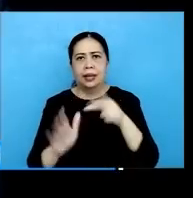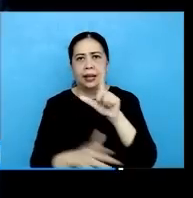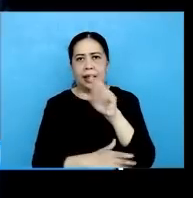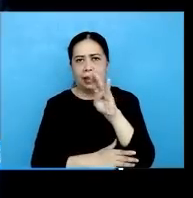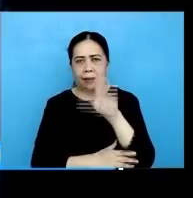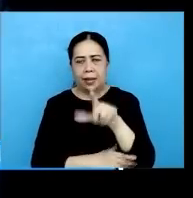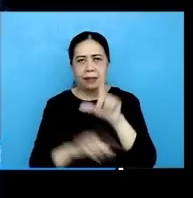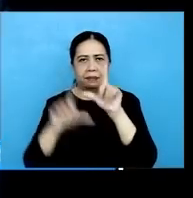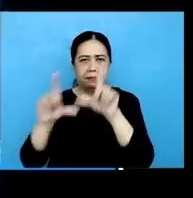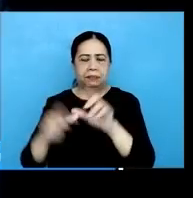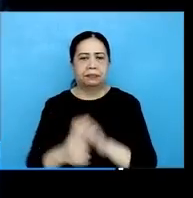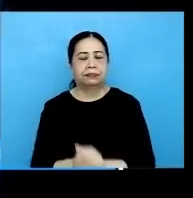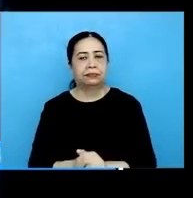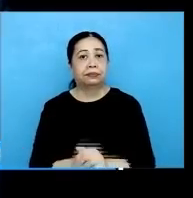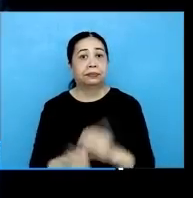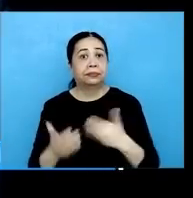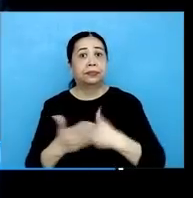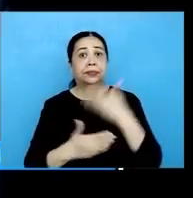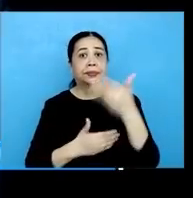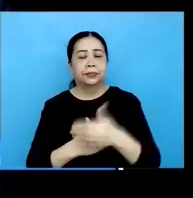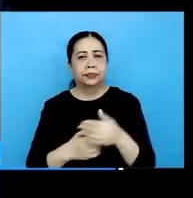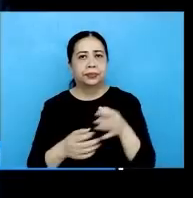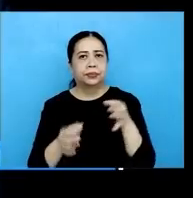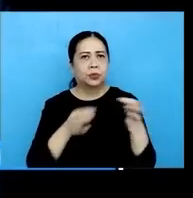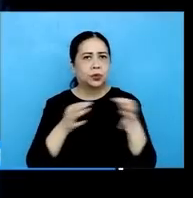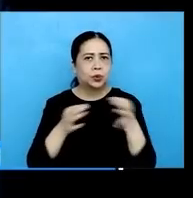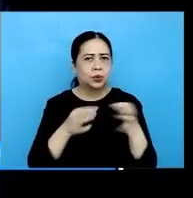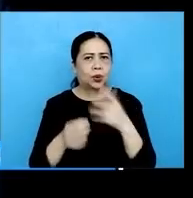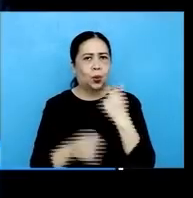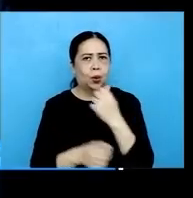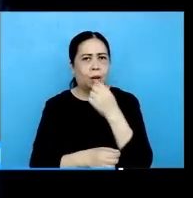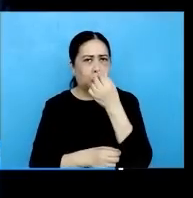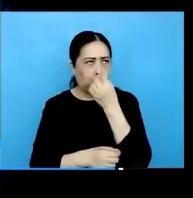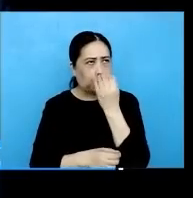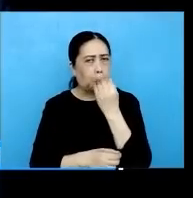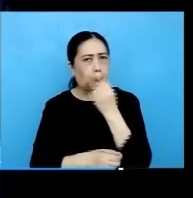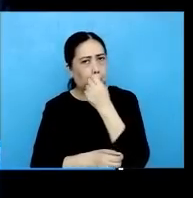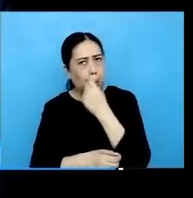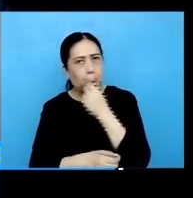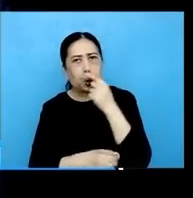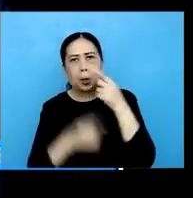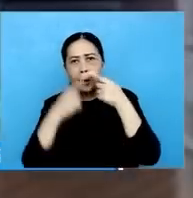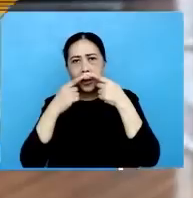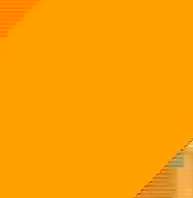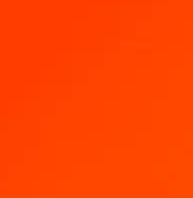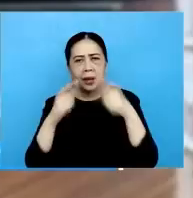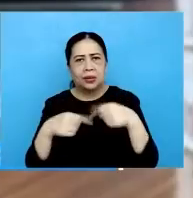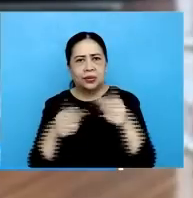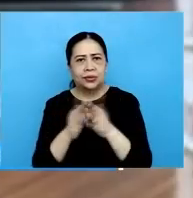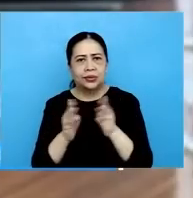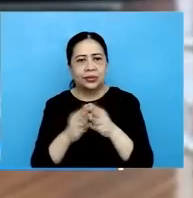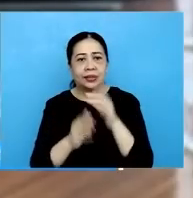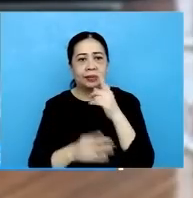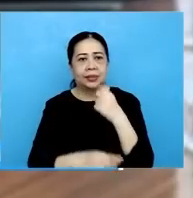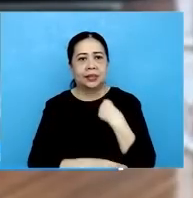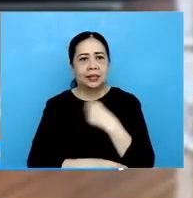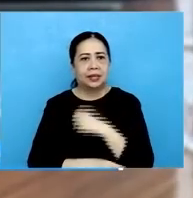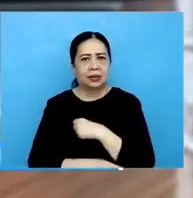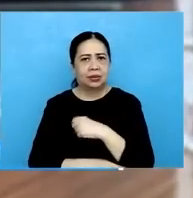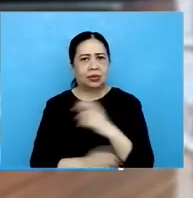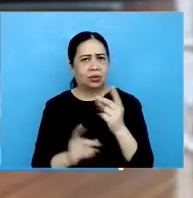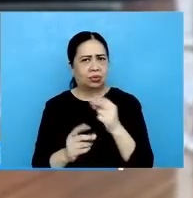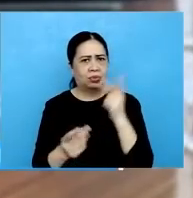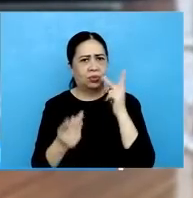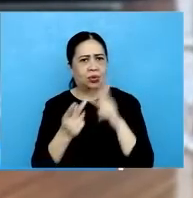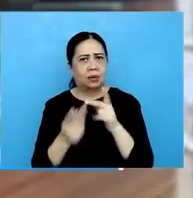Nagpaliwanag si Senator Robin Padilla sa pagsusuklay ng bigote sa kalagitnaan ng pagdinig sa Senado. Ayon sa Senador, wala naman siyang intensyon